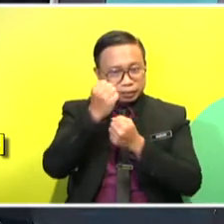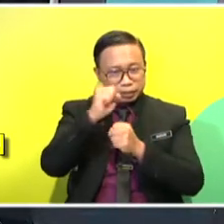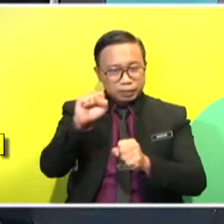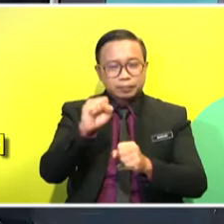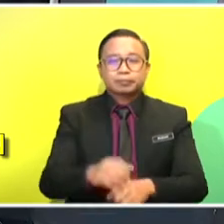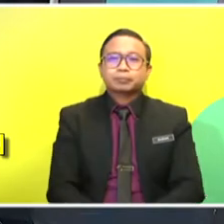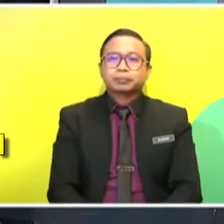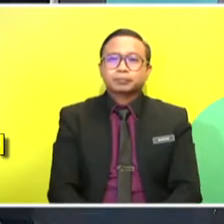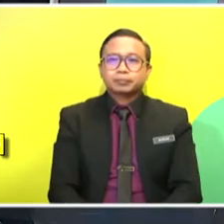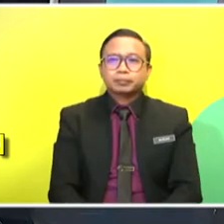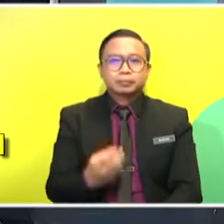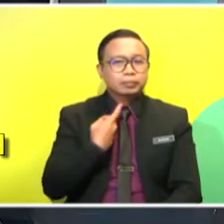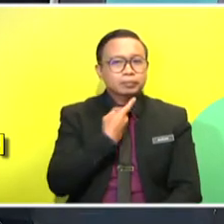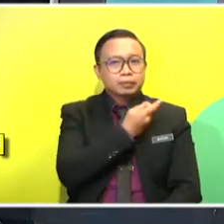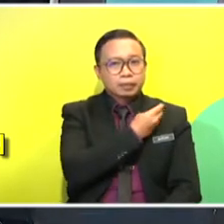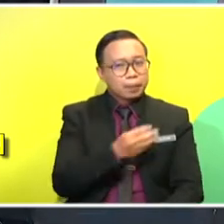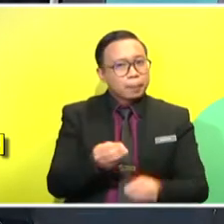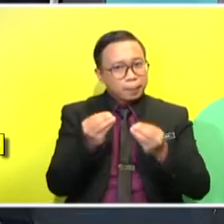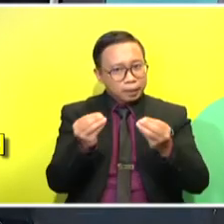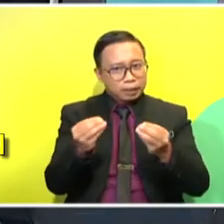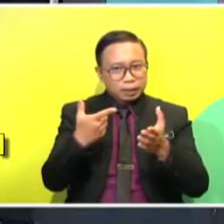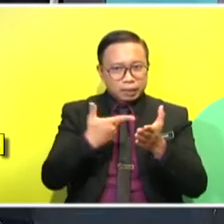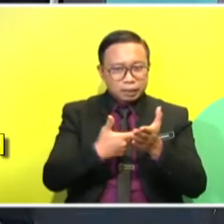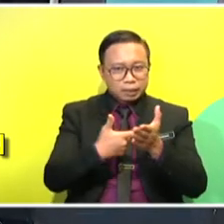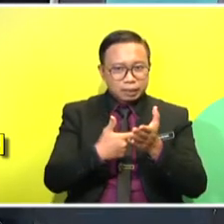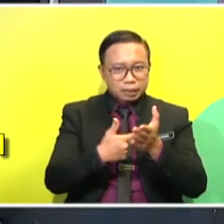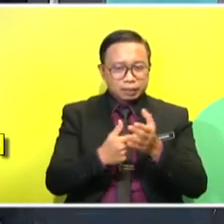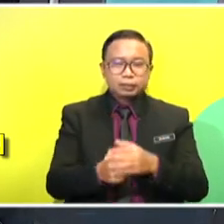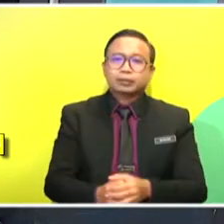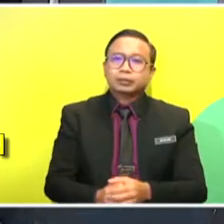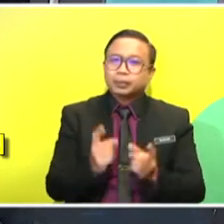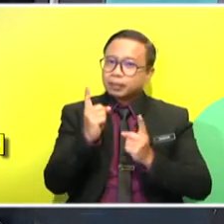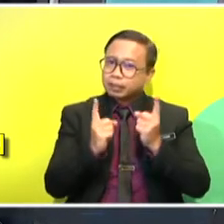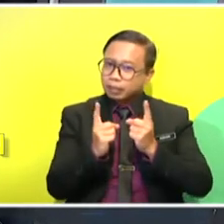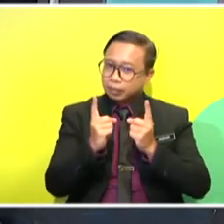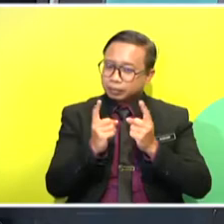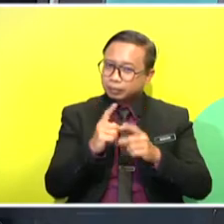Baik, kita bagi lagi ganjaran kepada Nisa.